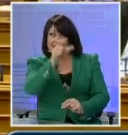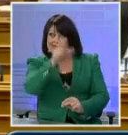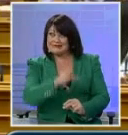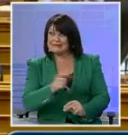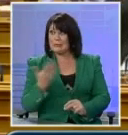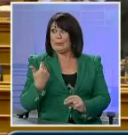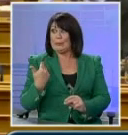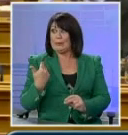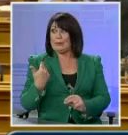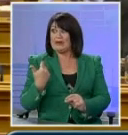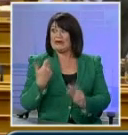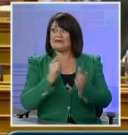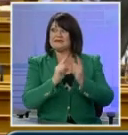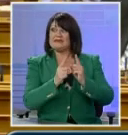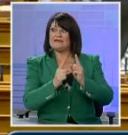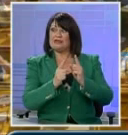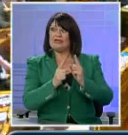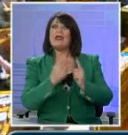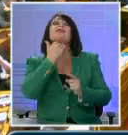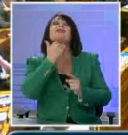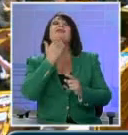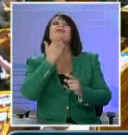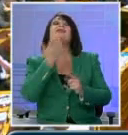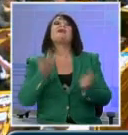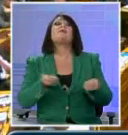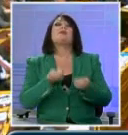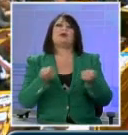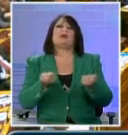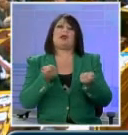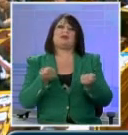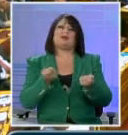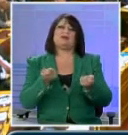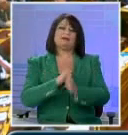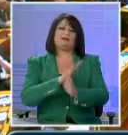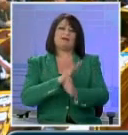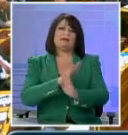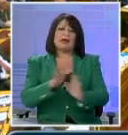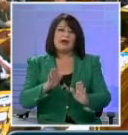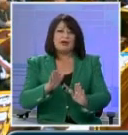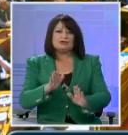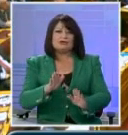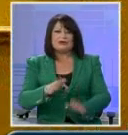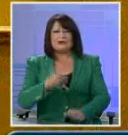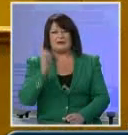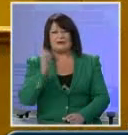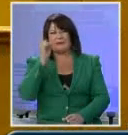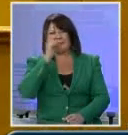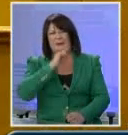και που χασκογελάτε, παρακαλώ για τα πρακτικά. Και...